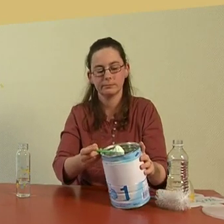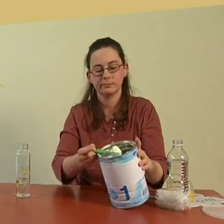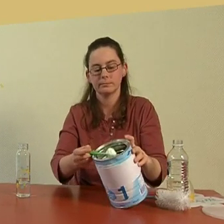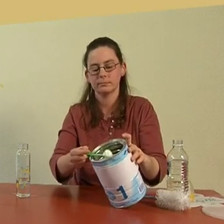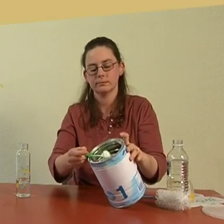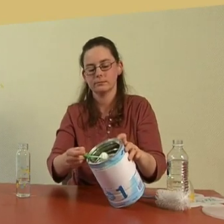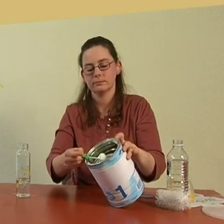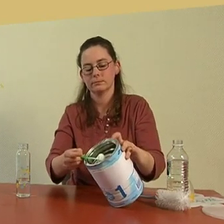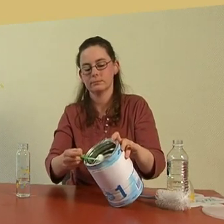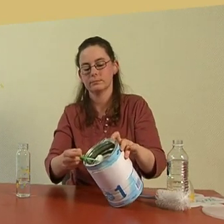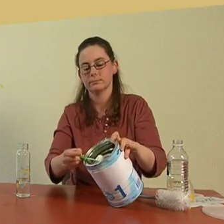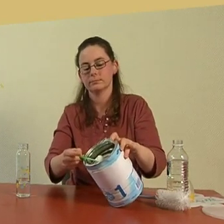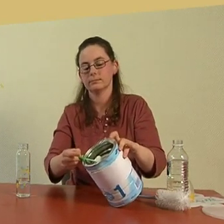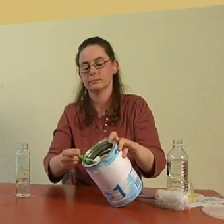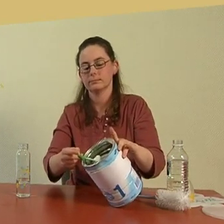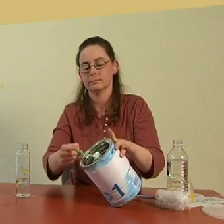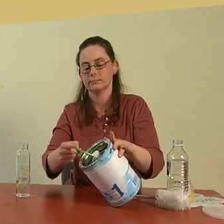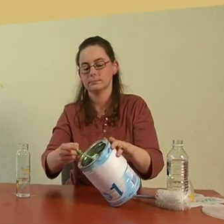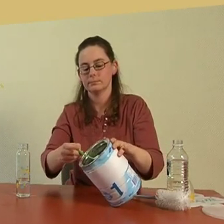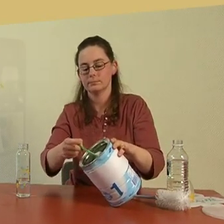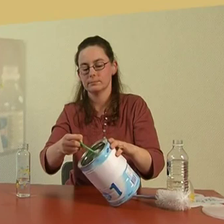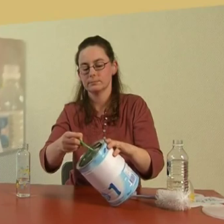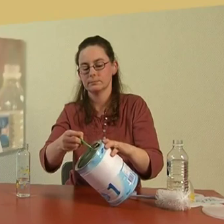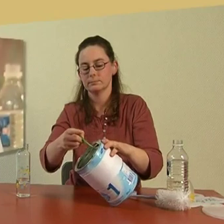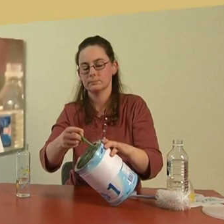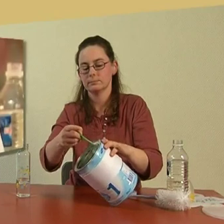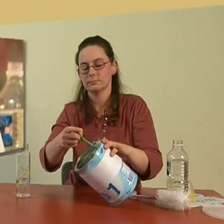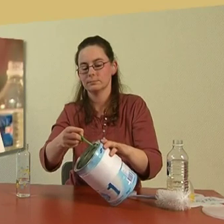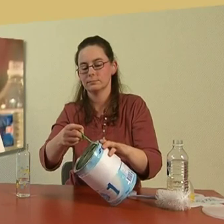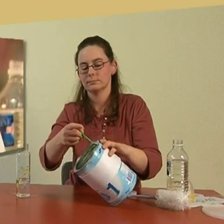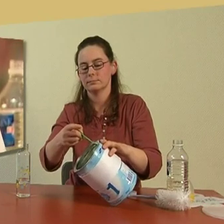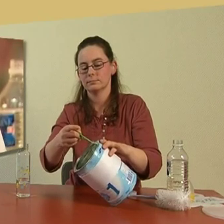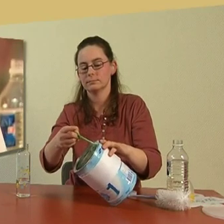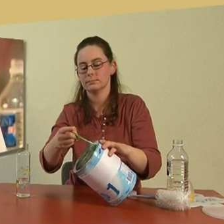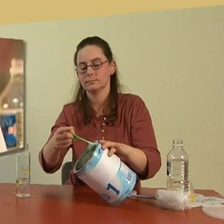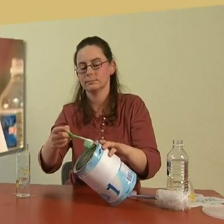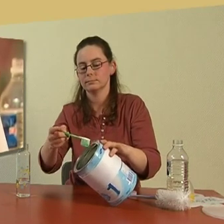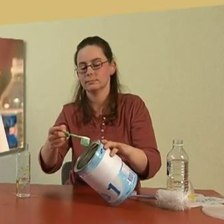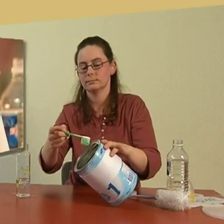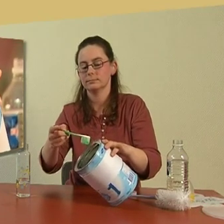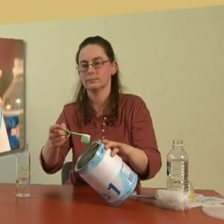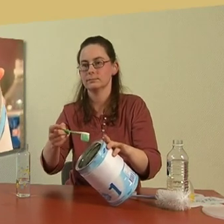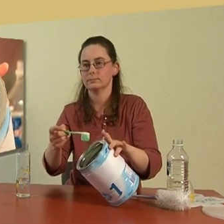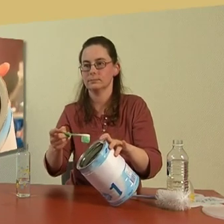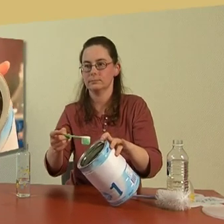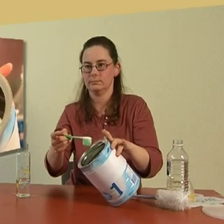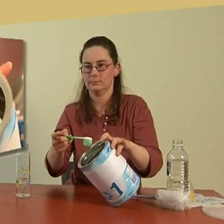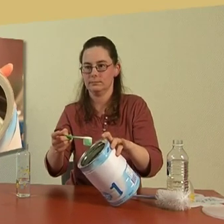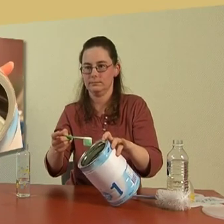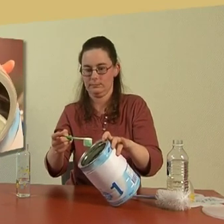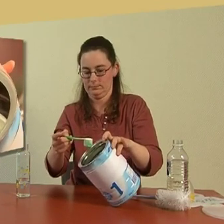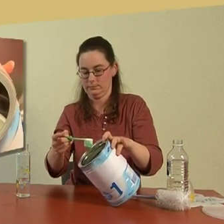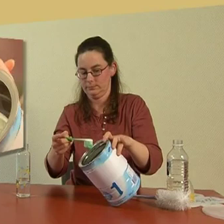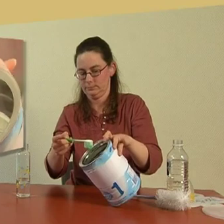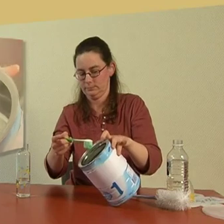La première chose, il y a un petit rebord sur lequel vous pouvez faire ça pour